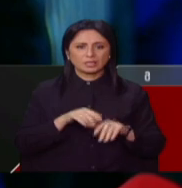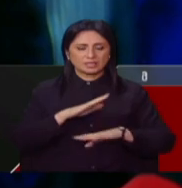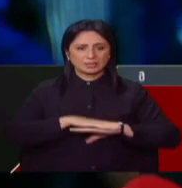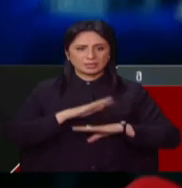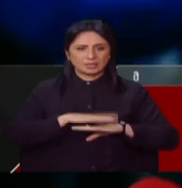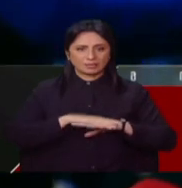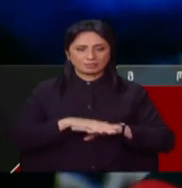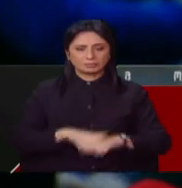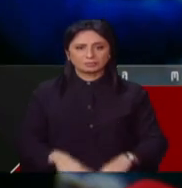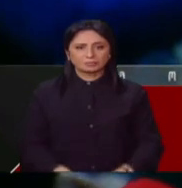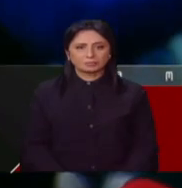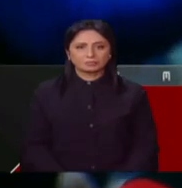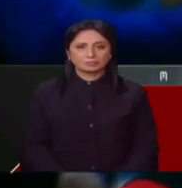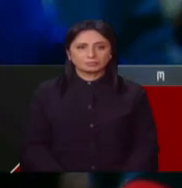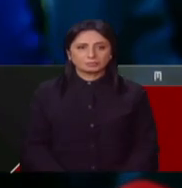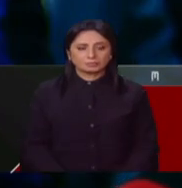ქცევა.